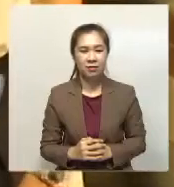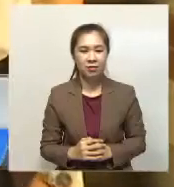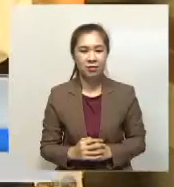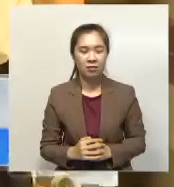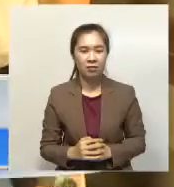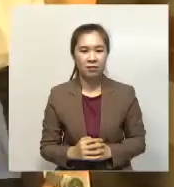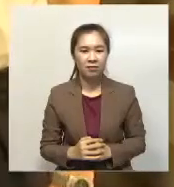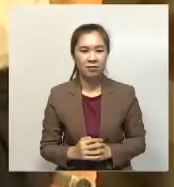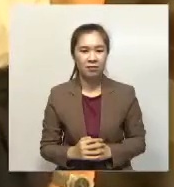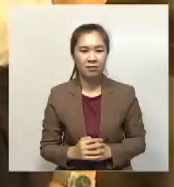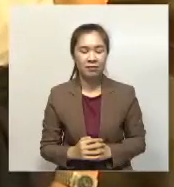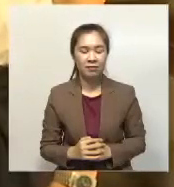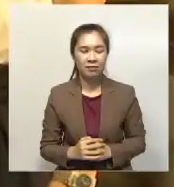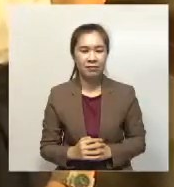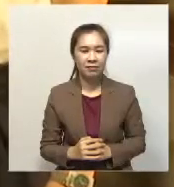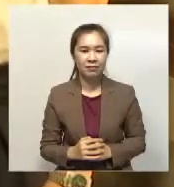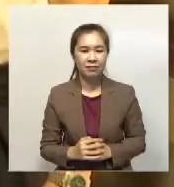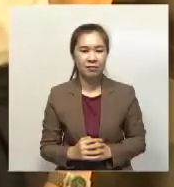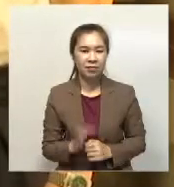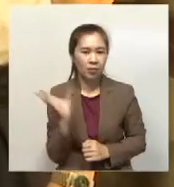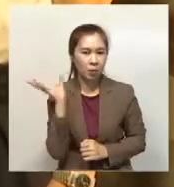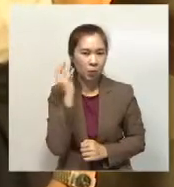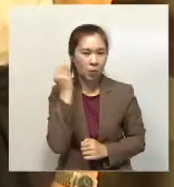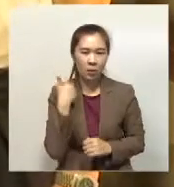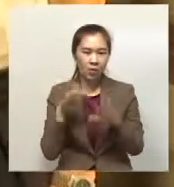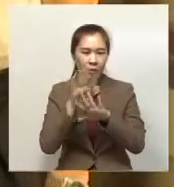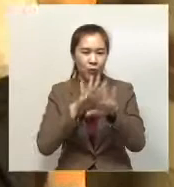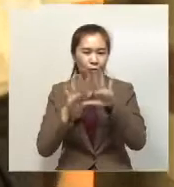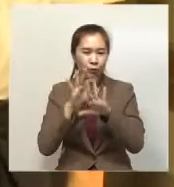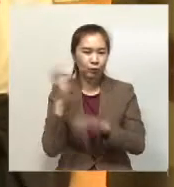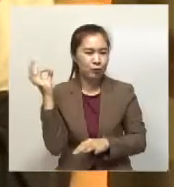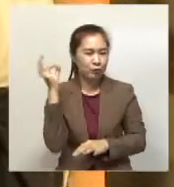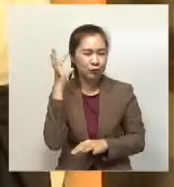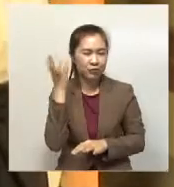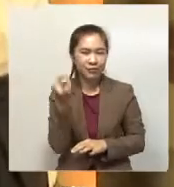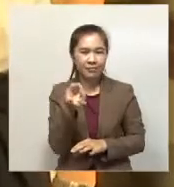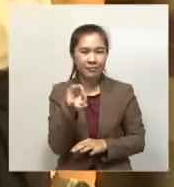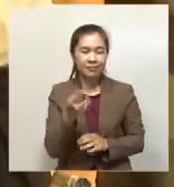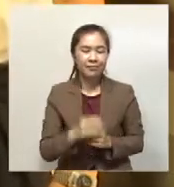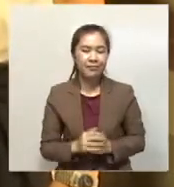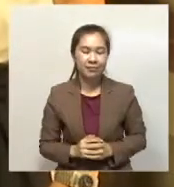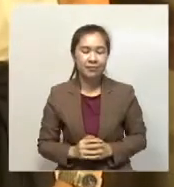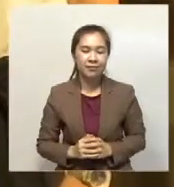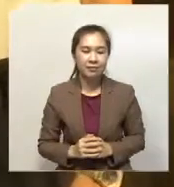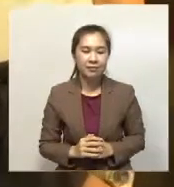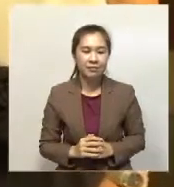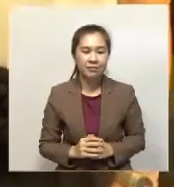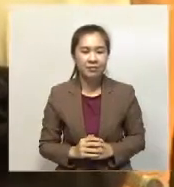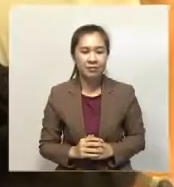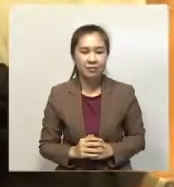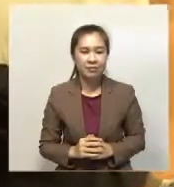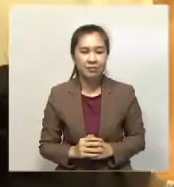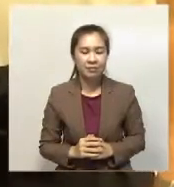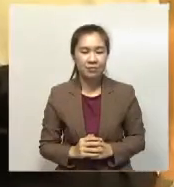ยยังใช้รถบางทีเราบอกให้เขาอะไรล่ะแต่ยึดไปด้วยกันไว้แล้วบางทีพ่อแม่ของพ่อประส